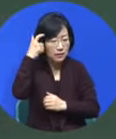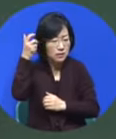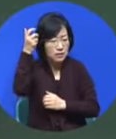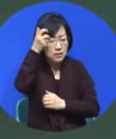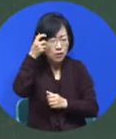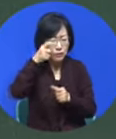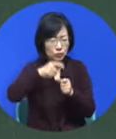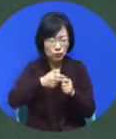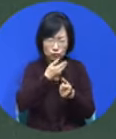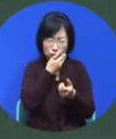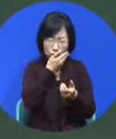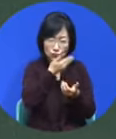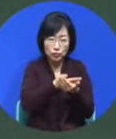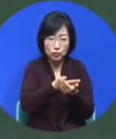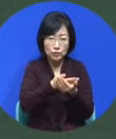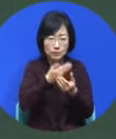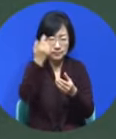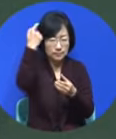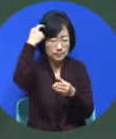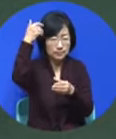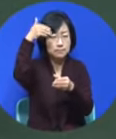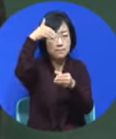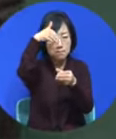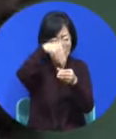그건 평생 가진 거잖아요